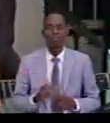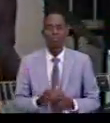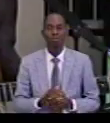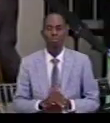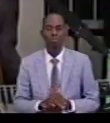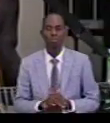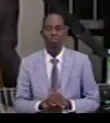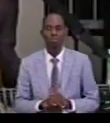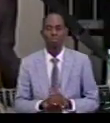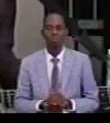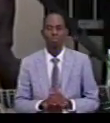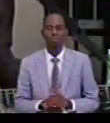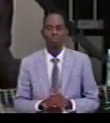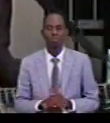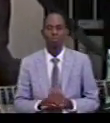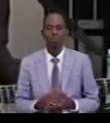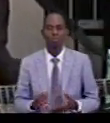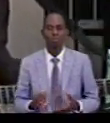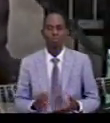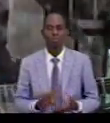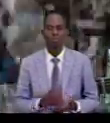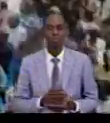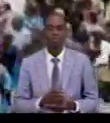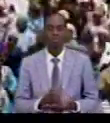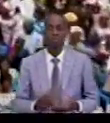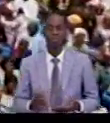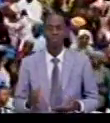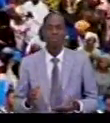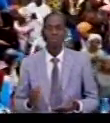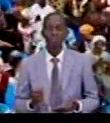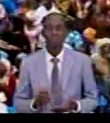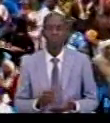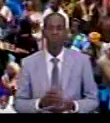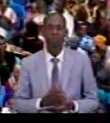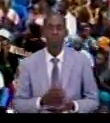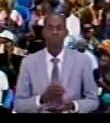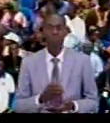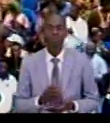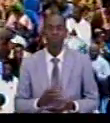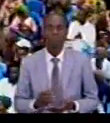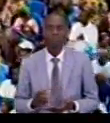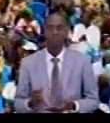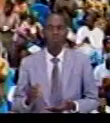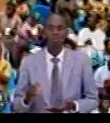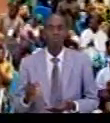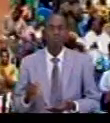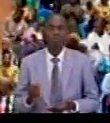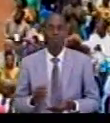La